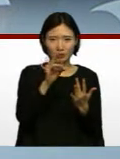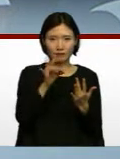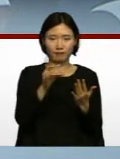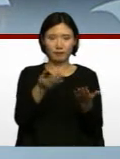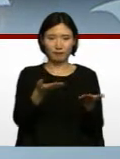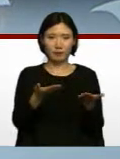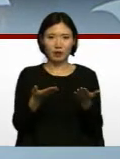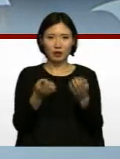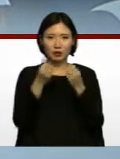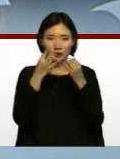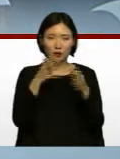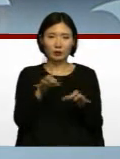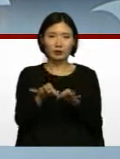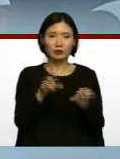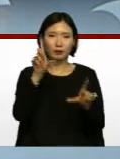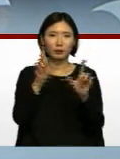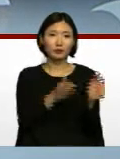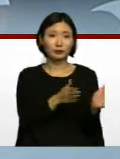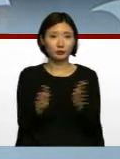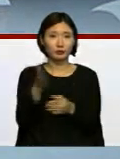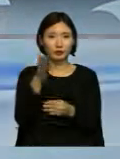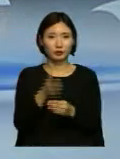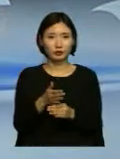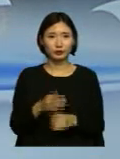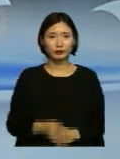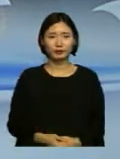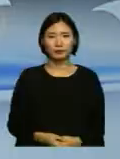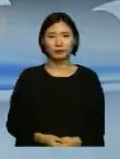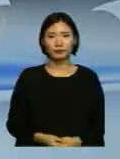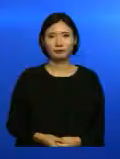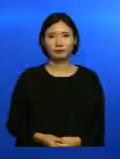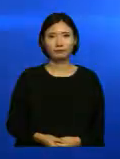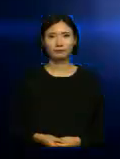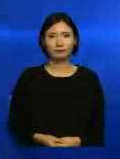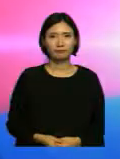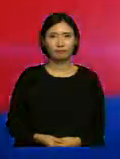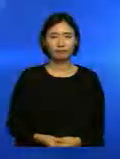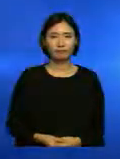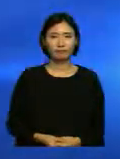새로운 시장의 모습을 준비하고 있습니다. 보도에 신승훈 기자입니다.